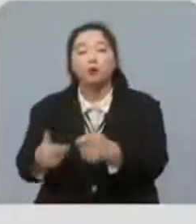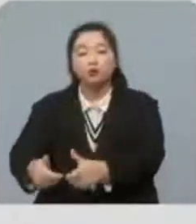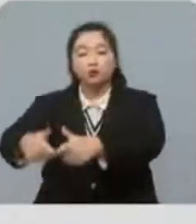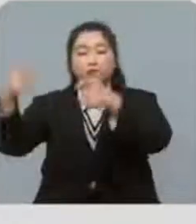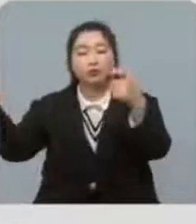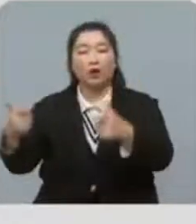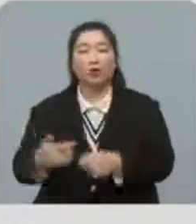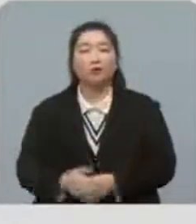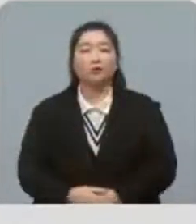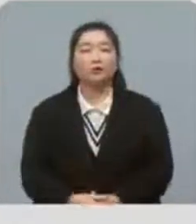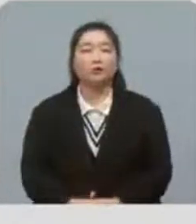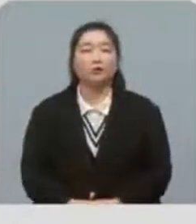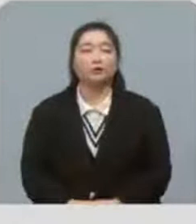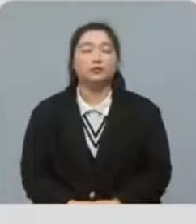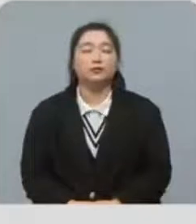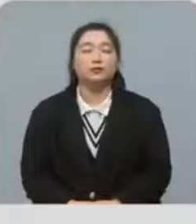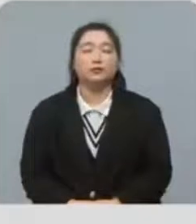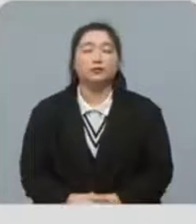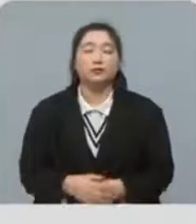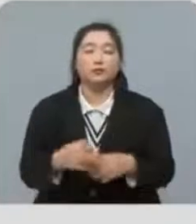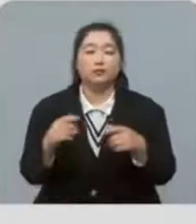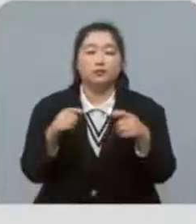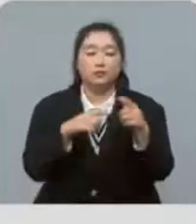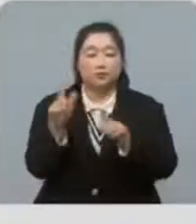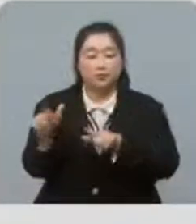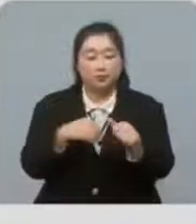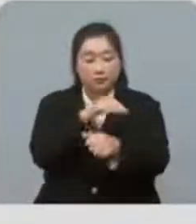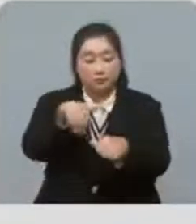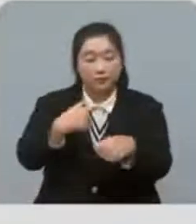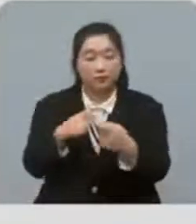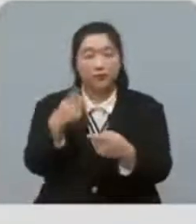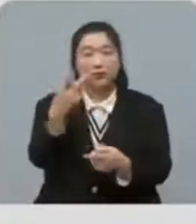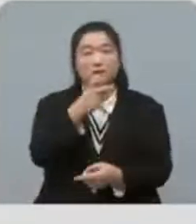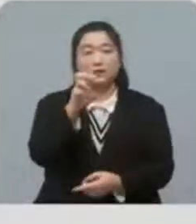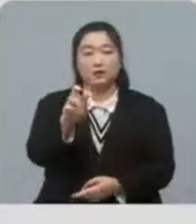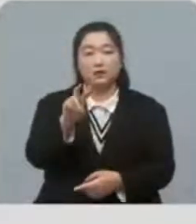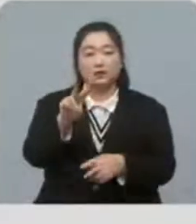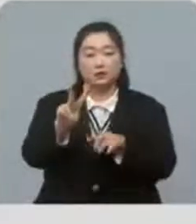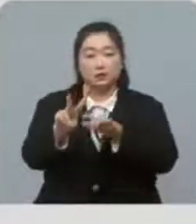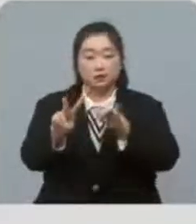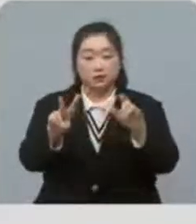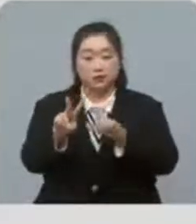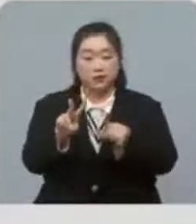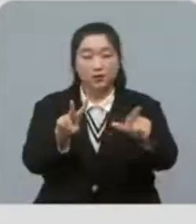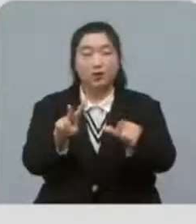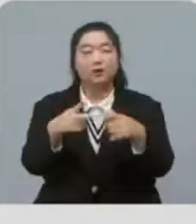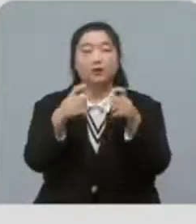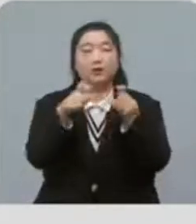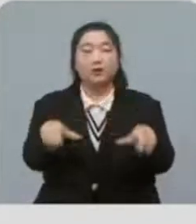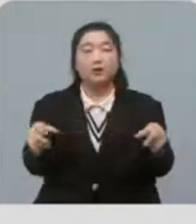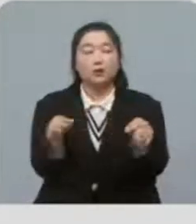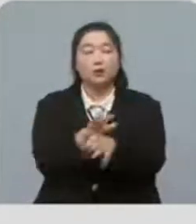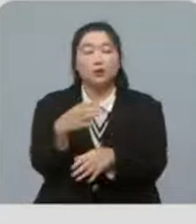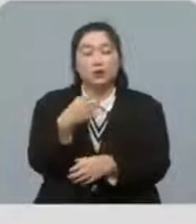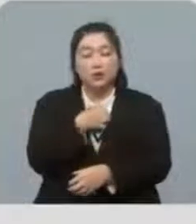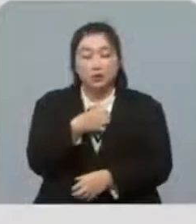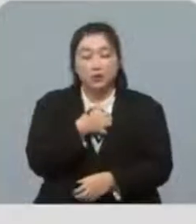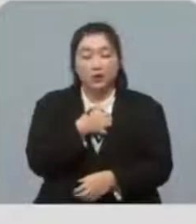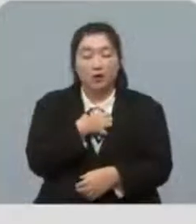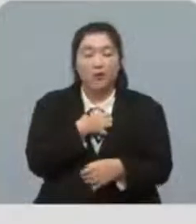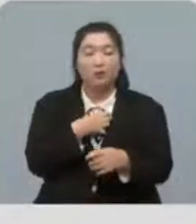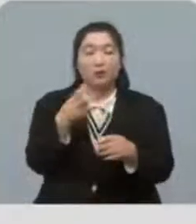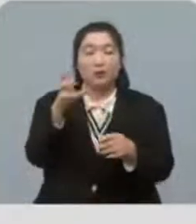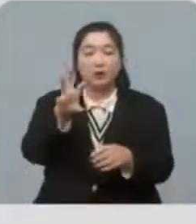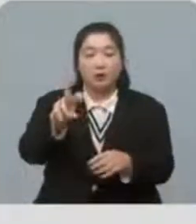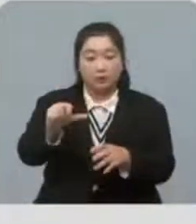늘었기 때문입니다 이런 추세대로라면 2032년 엔 지역 소멸 위험 단계에 진입한 후